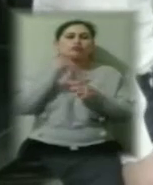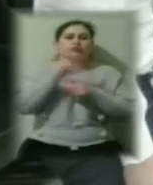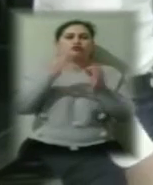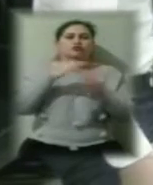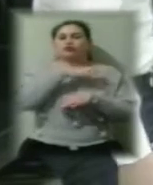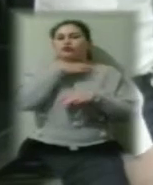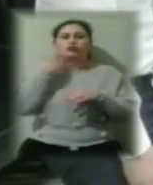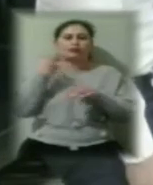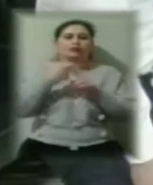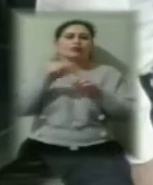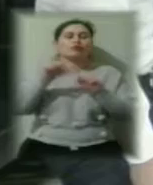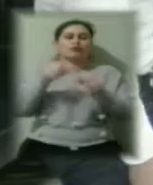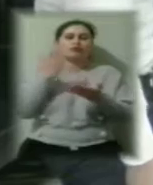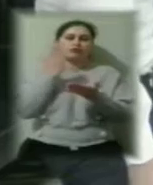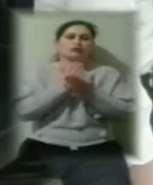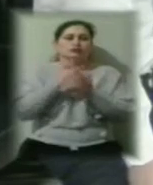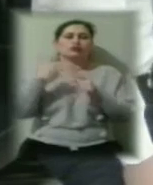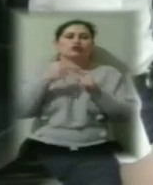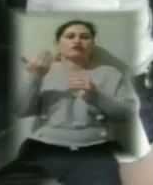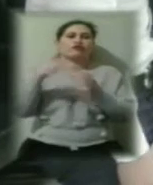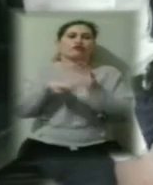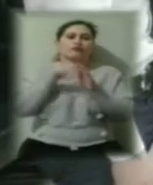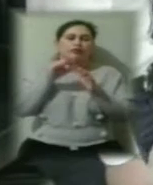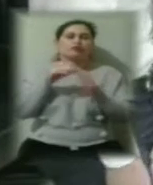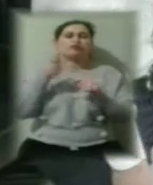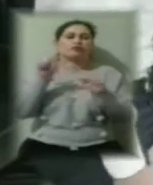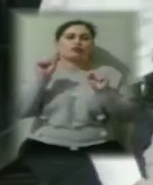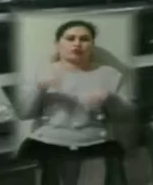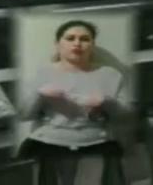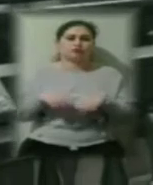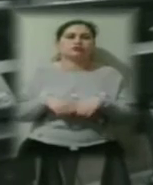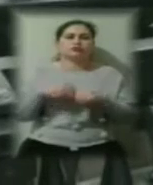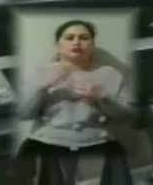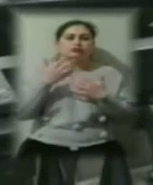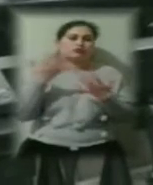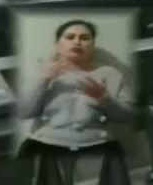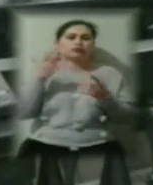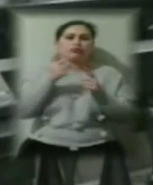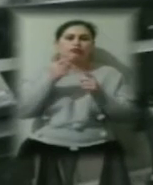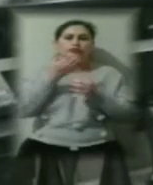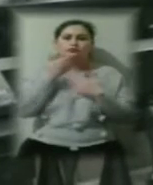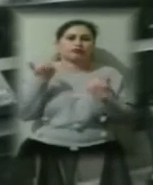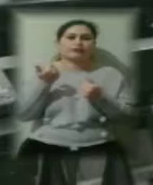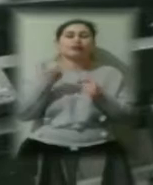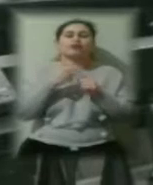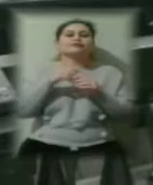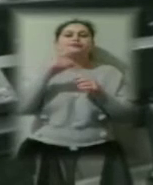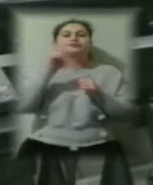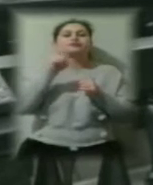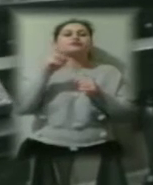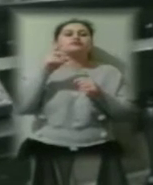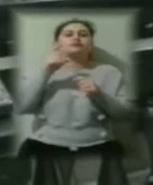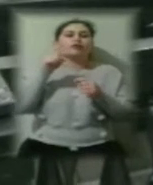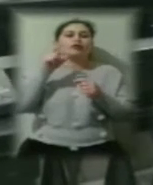правом не скористався, це його вибір. Здравствуйте. Я вважаю, що можливо розглядати апеляційну скаргу без участі. Без підсудного розглядати апеляційну скаргу